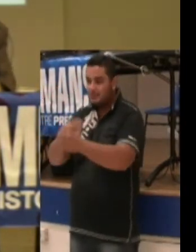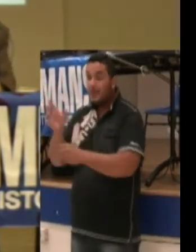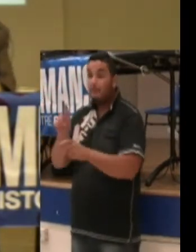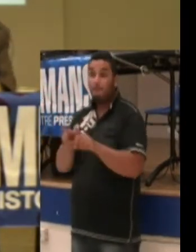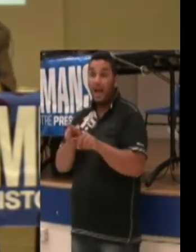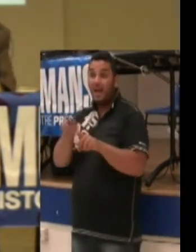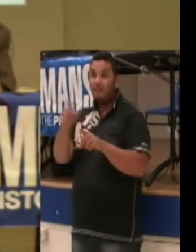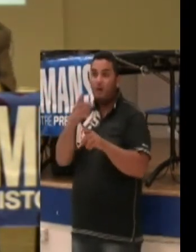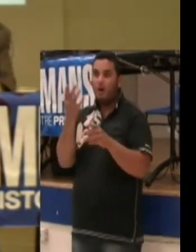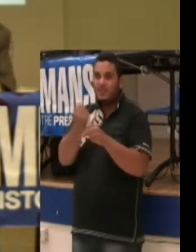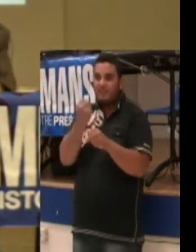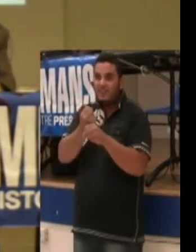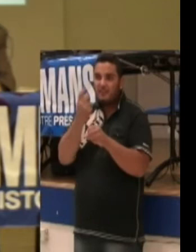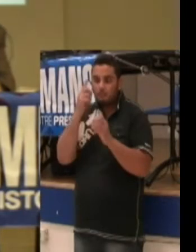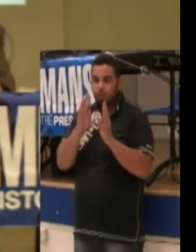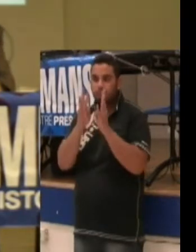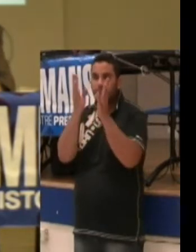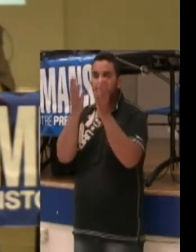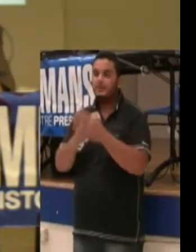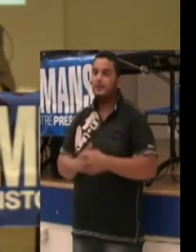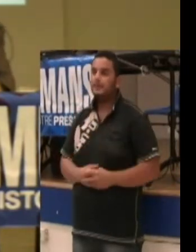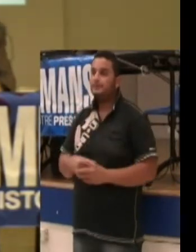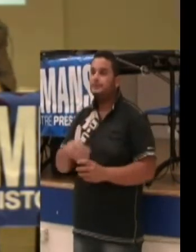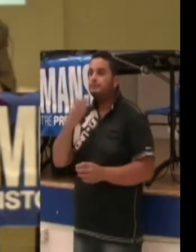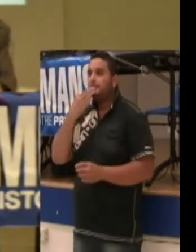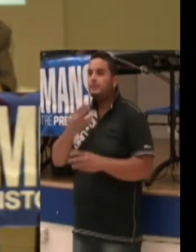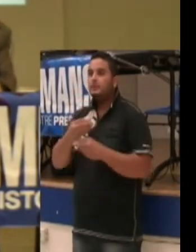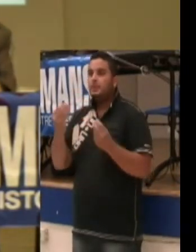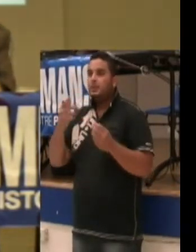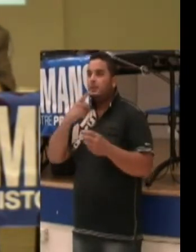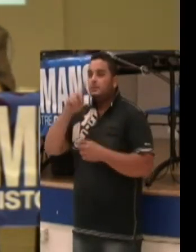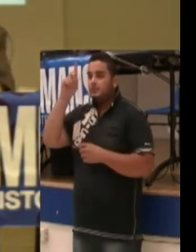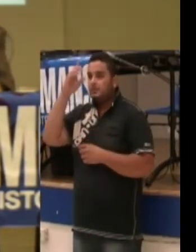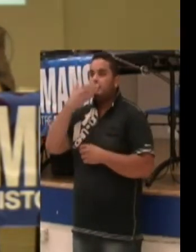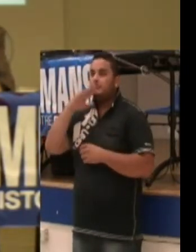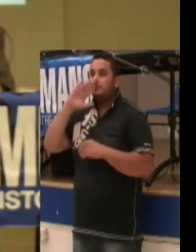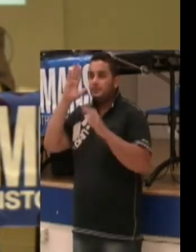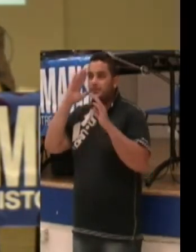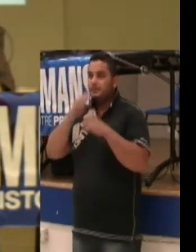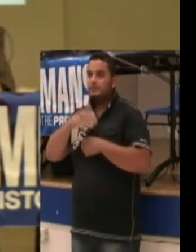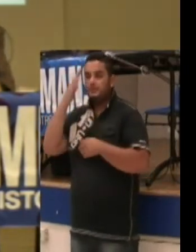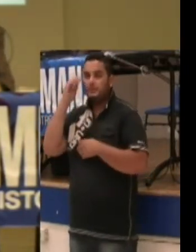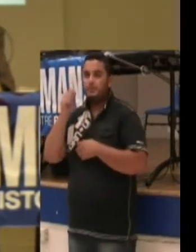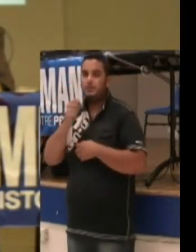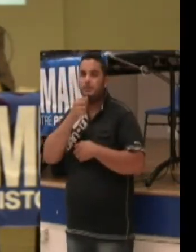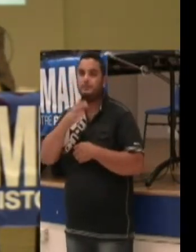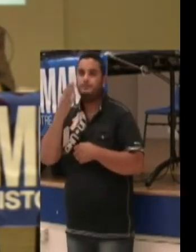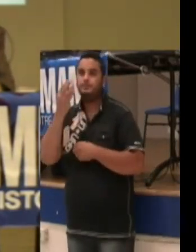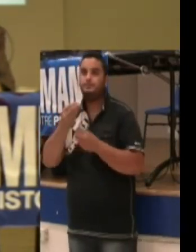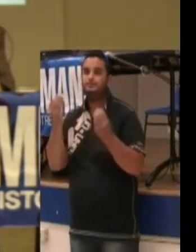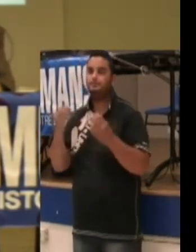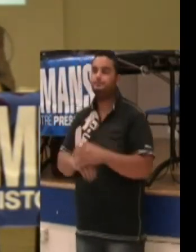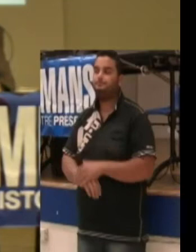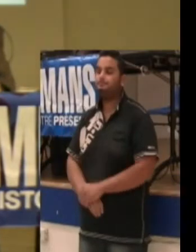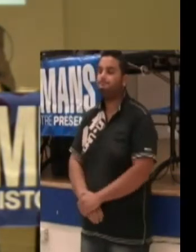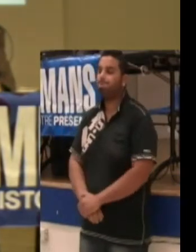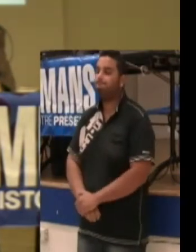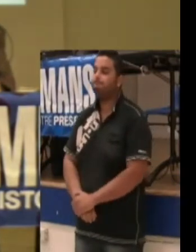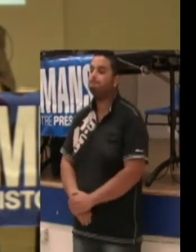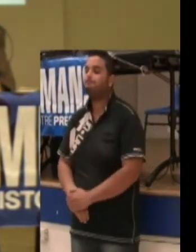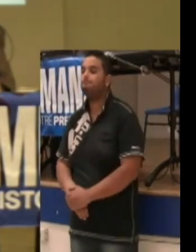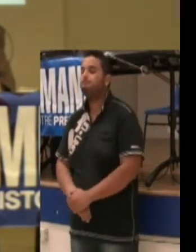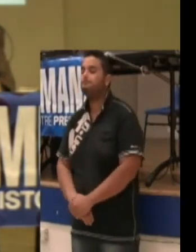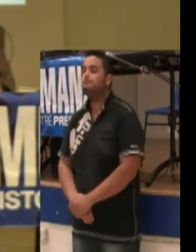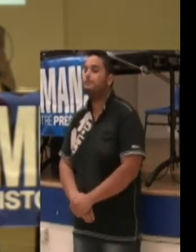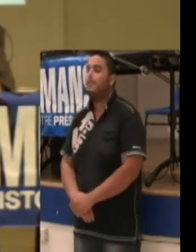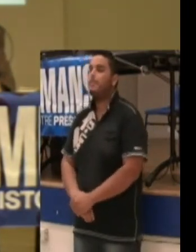lakum, fastaghfiruhu yaghfir lakum, innahu huwal ghafurur rahim, barakallahu fikum. Merci beaucoup pour cette intervention de qualité. Et qui, je